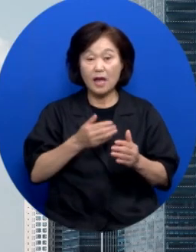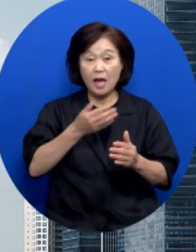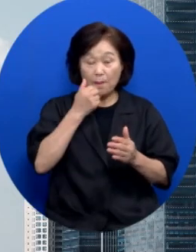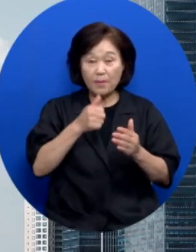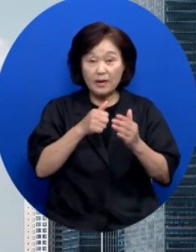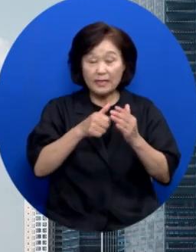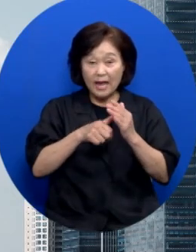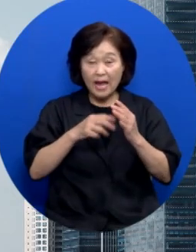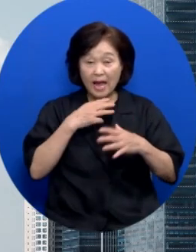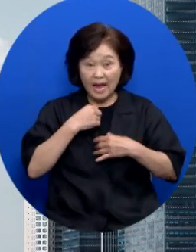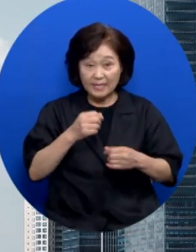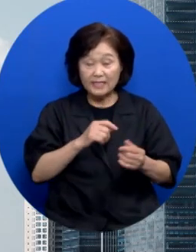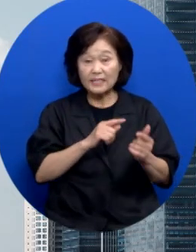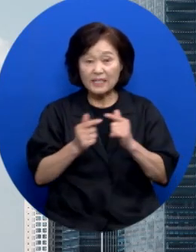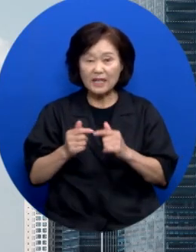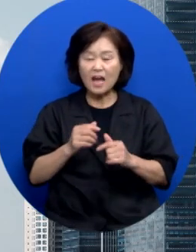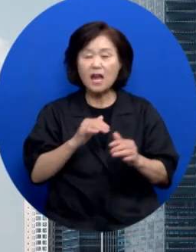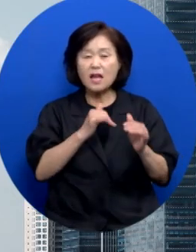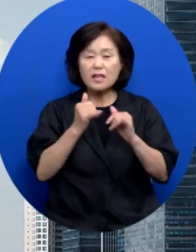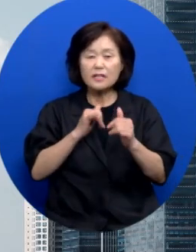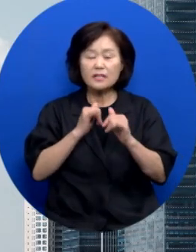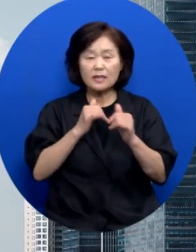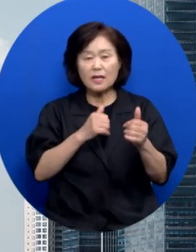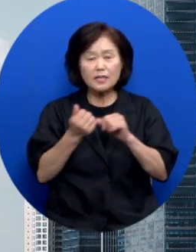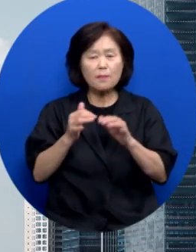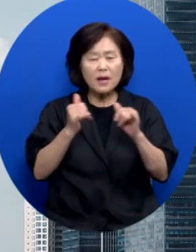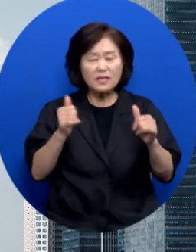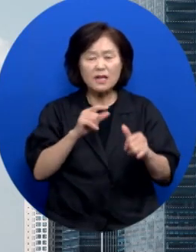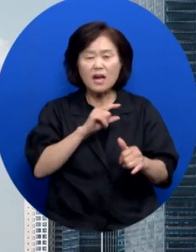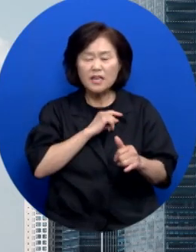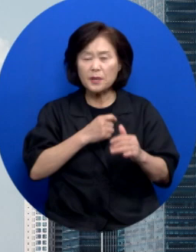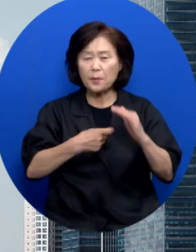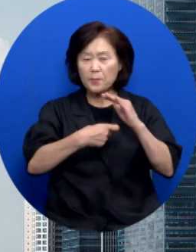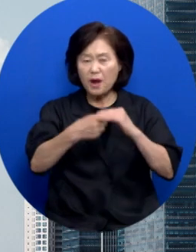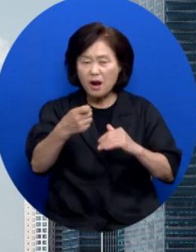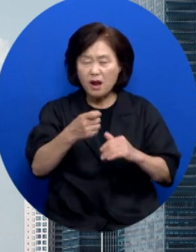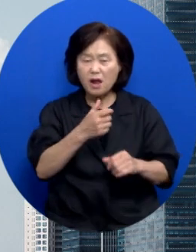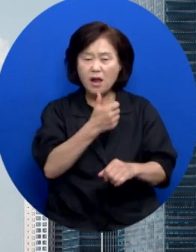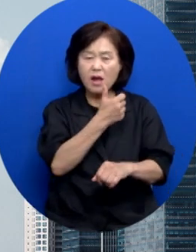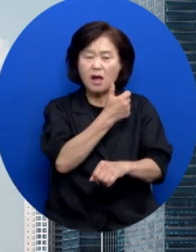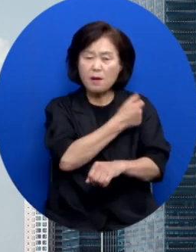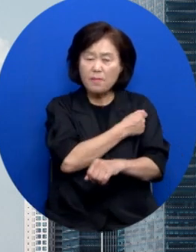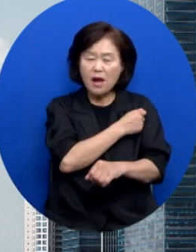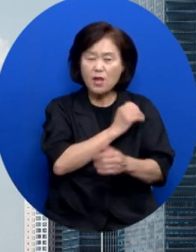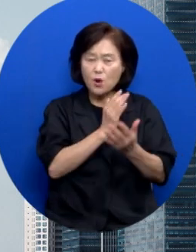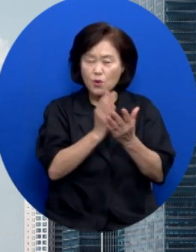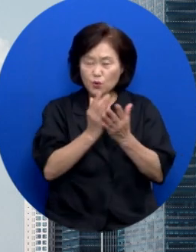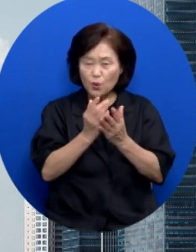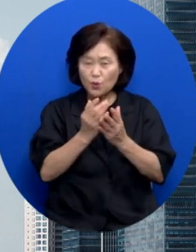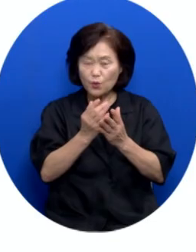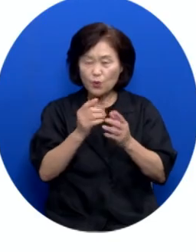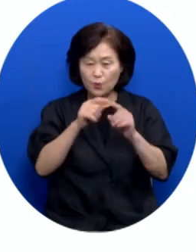식품의약품안전처가 사망자의 명의로 의료용 마약류를 투약 처방받은 것으로 의심되는 사람을 적발했습니다.